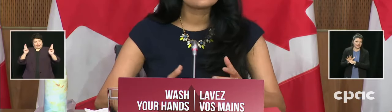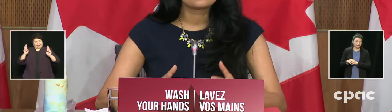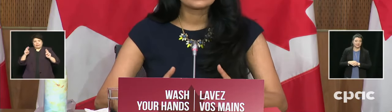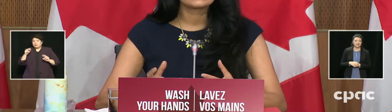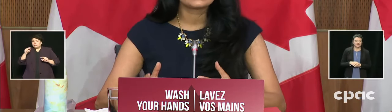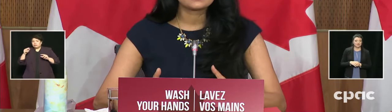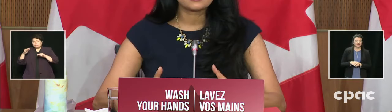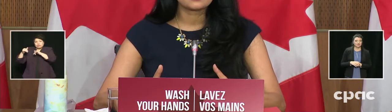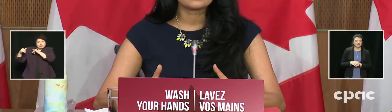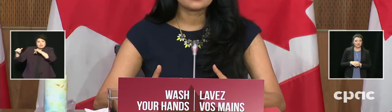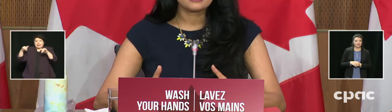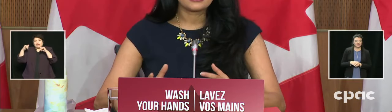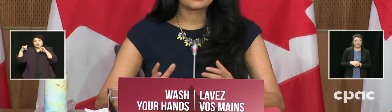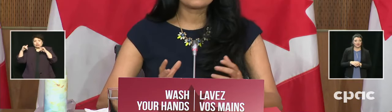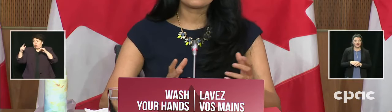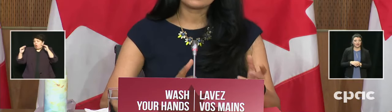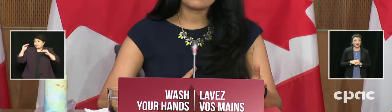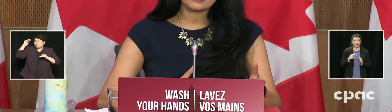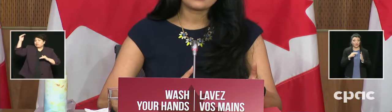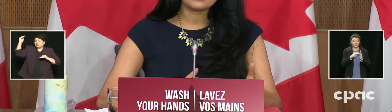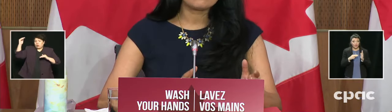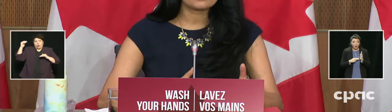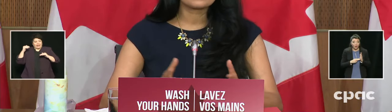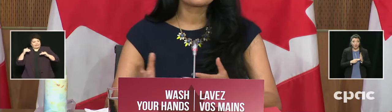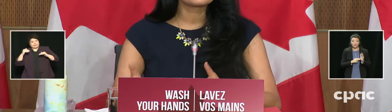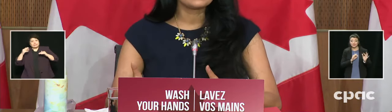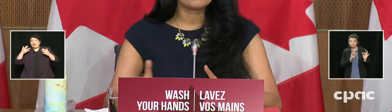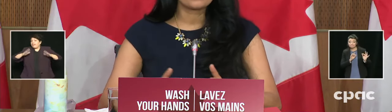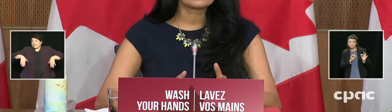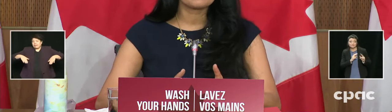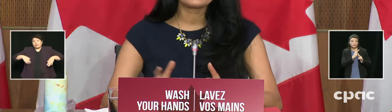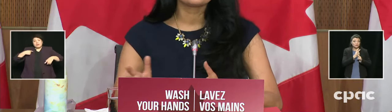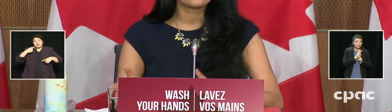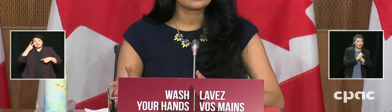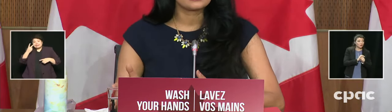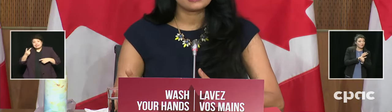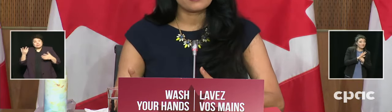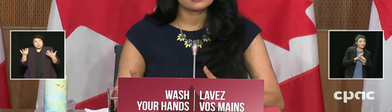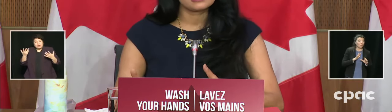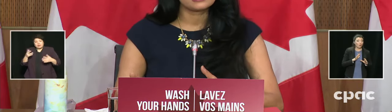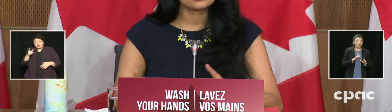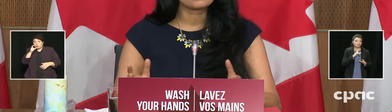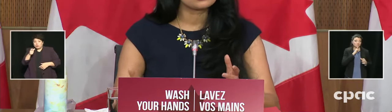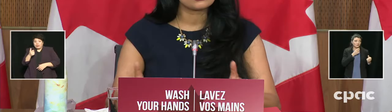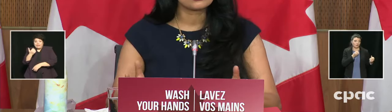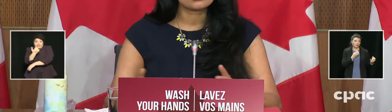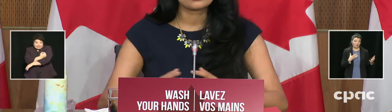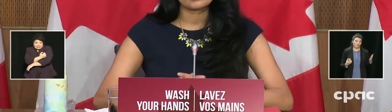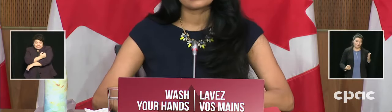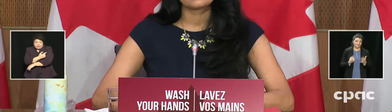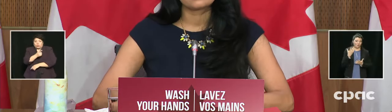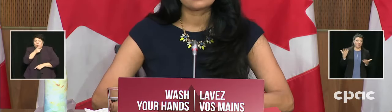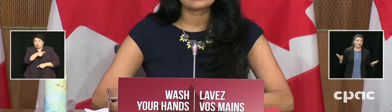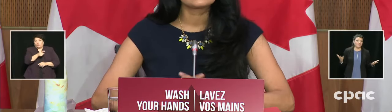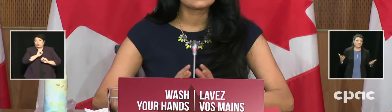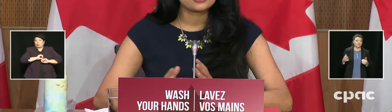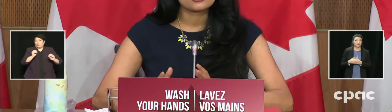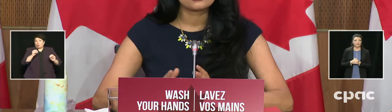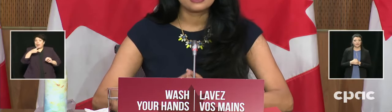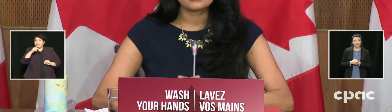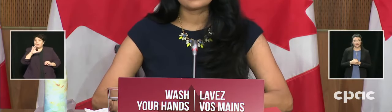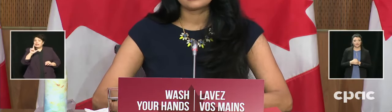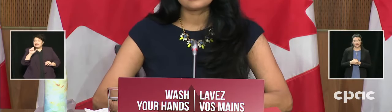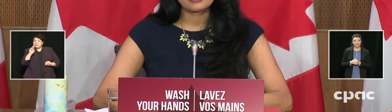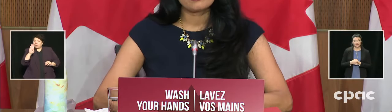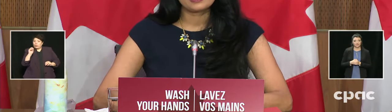the studies are really designed to look at the vaccine versus placebo, or somebody not getting the vaccine. So those are the ways that at least the